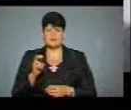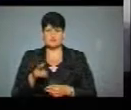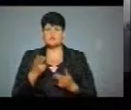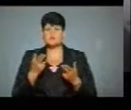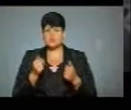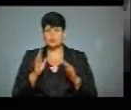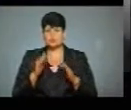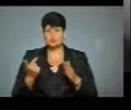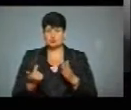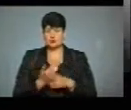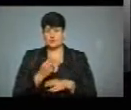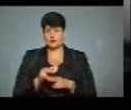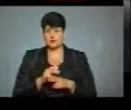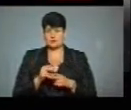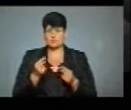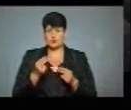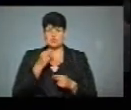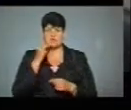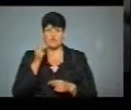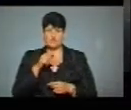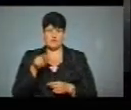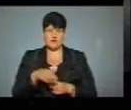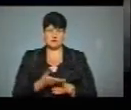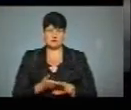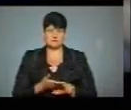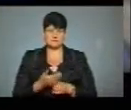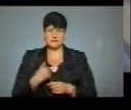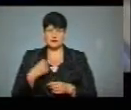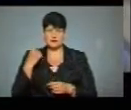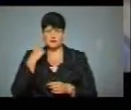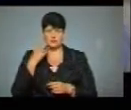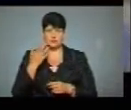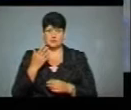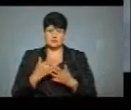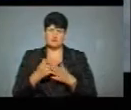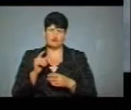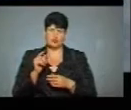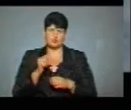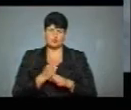будемо знову ремонтувати. За кошт винуватого. Я думаю, що вже ж не раніше понеділка ми зробимо.